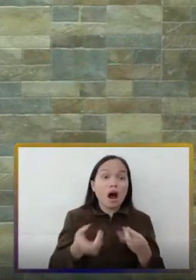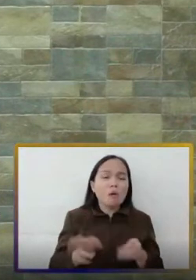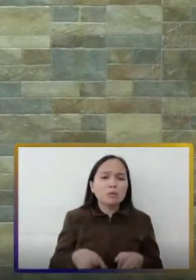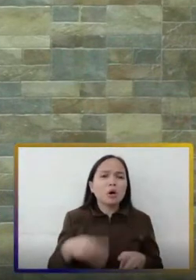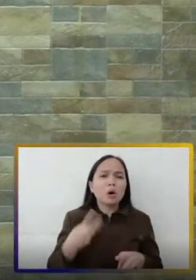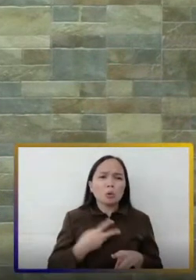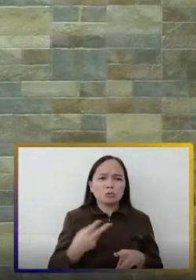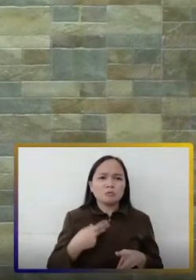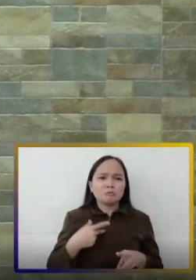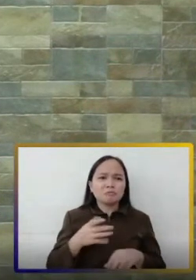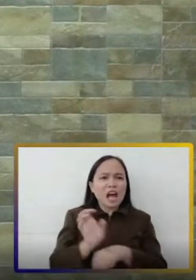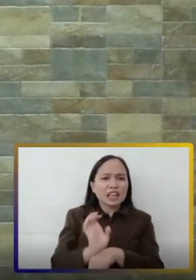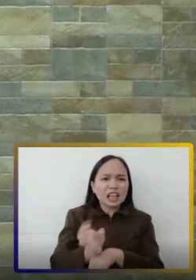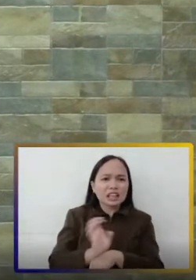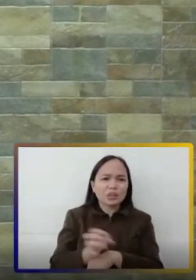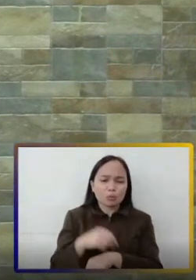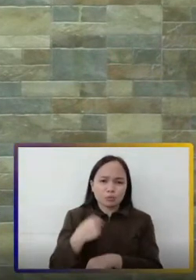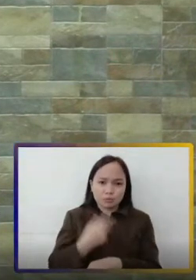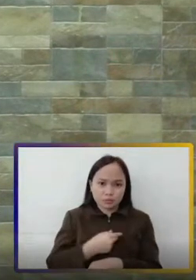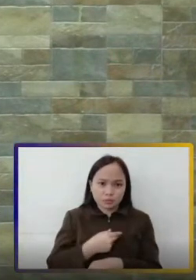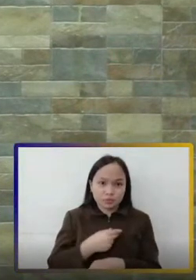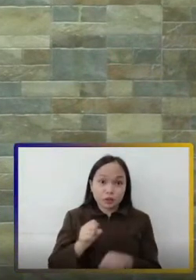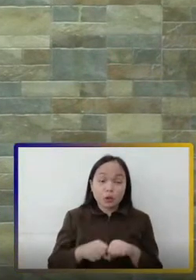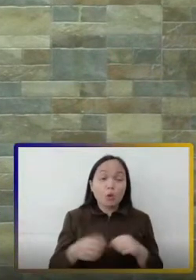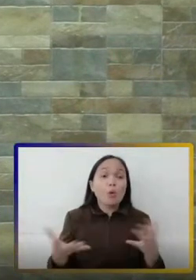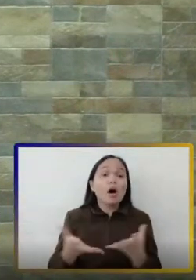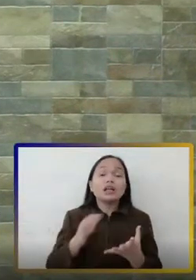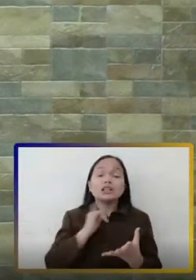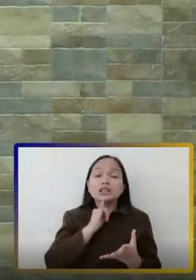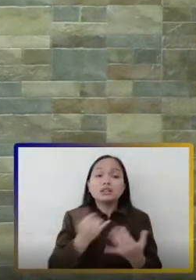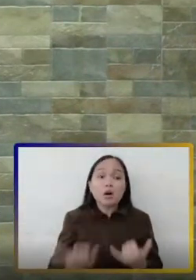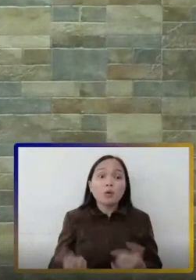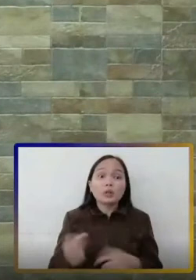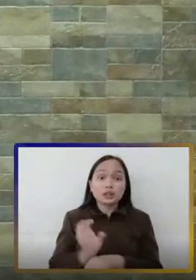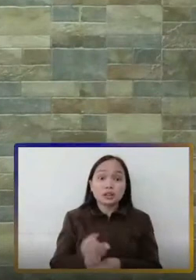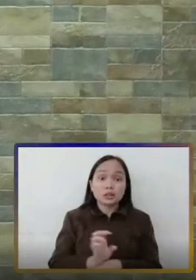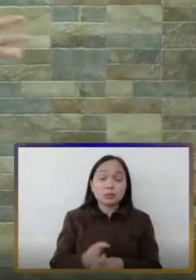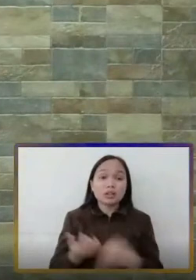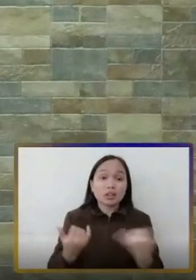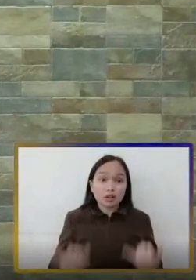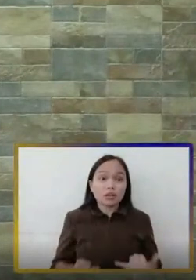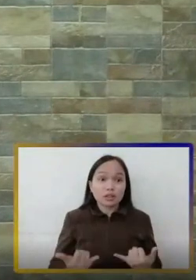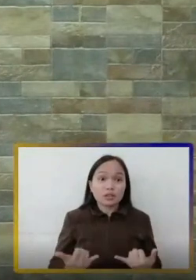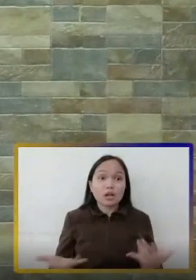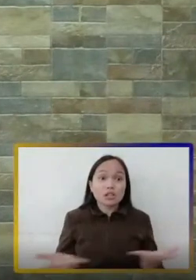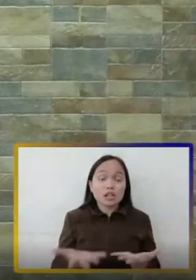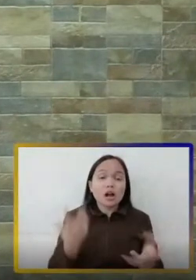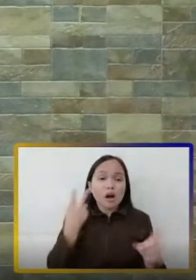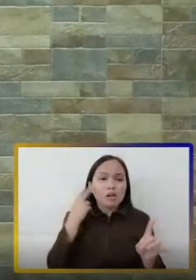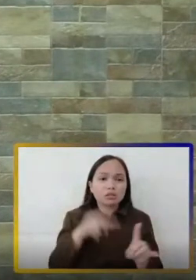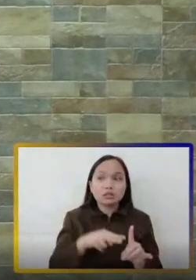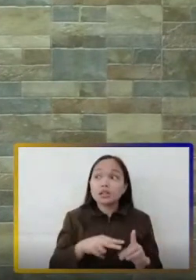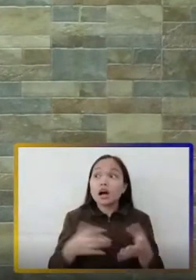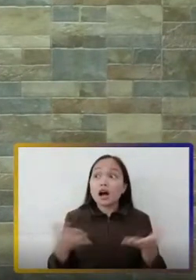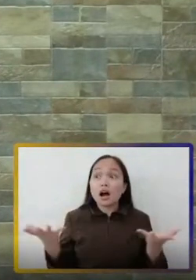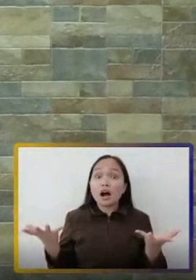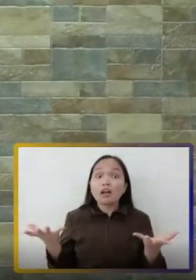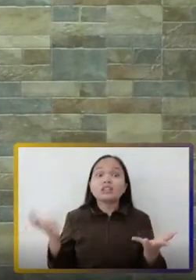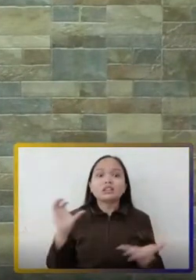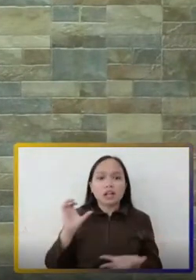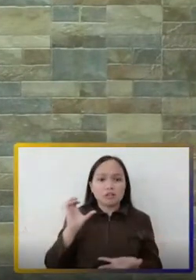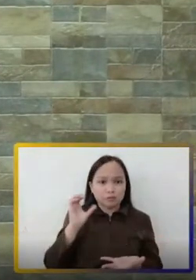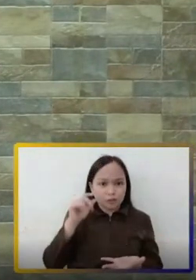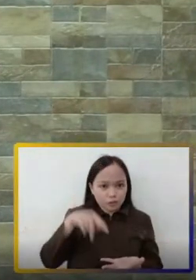tayo. You see? At nasaan ngayon yung entertainment na, nasaan natin makikita? Nandito.